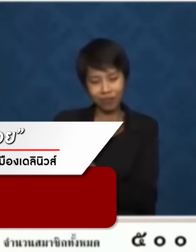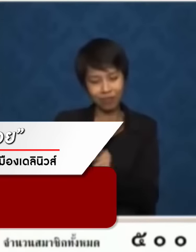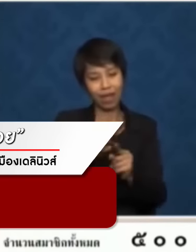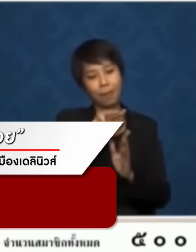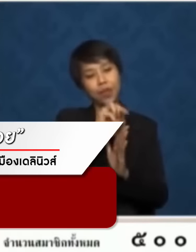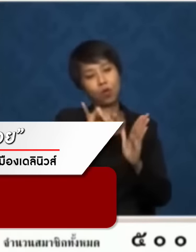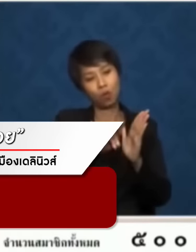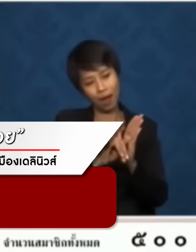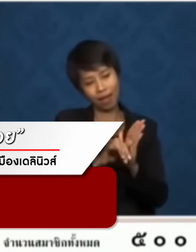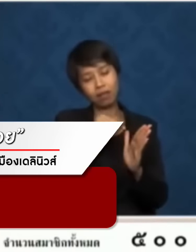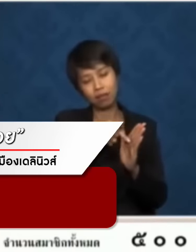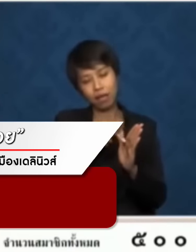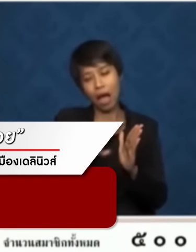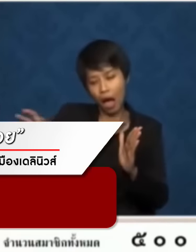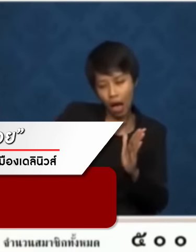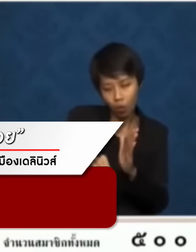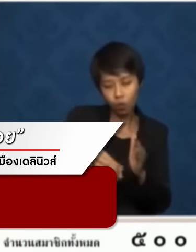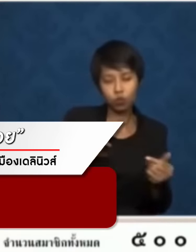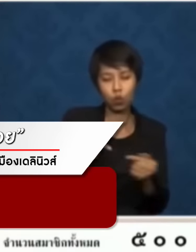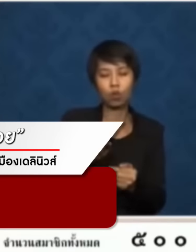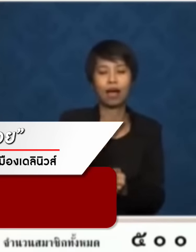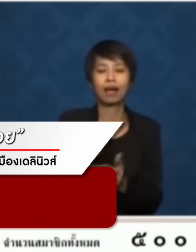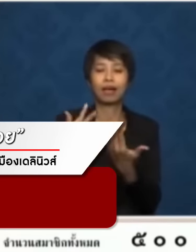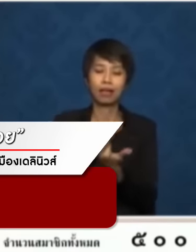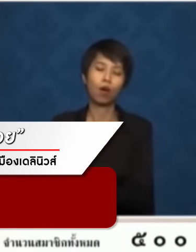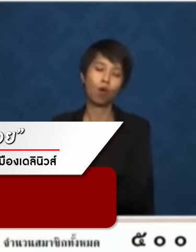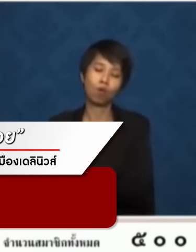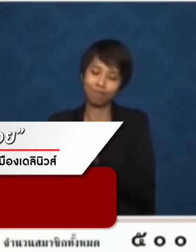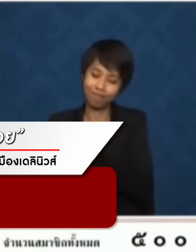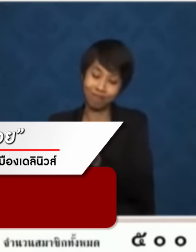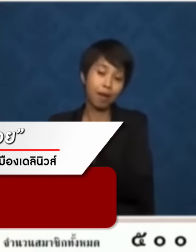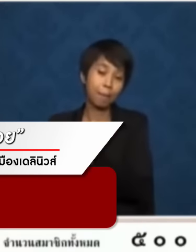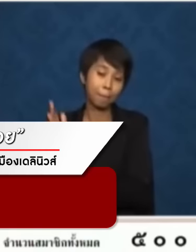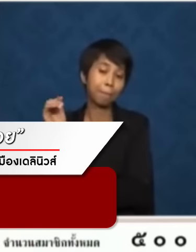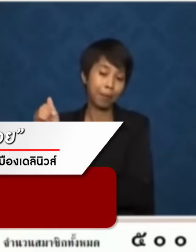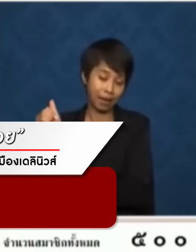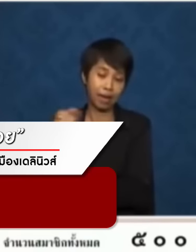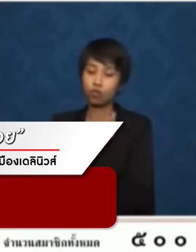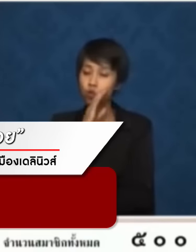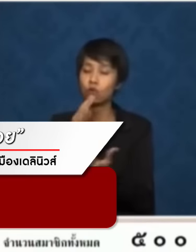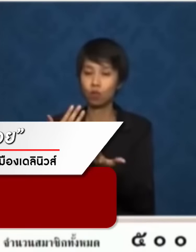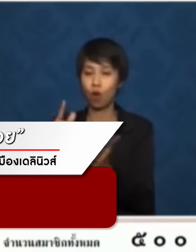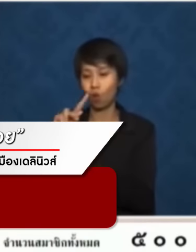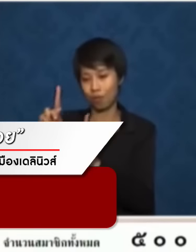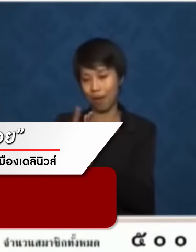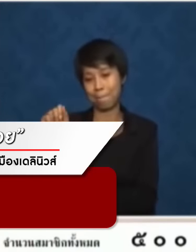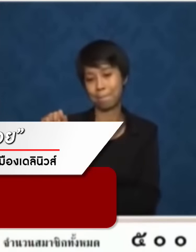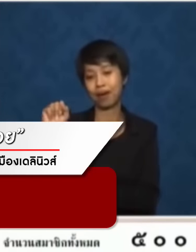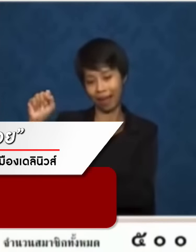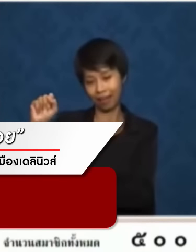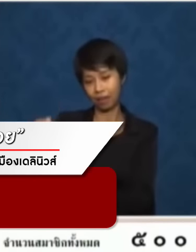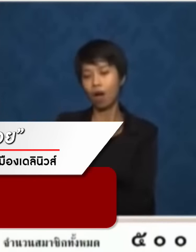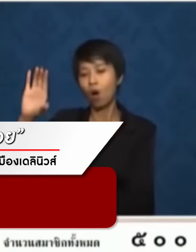150,000 2,700 ล้านบาทนะครับก็เป็นส่วนอันนี้คือส่วนของงบปี68นะครับดูจากไทม์ไลน์แล้วเนี่ยผมเชื่อว่